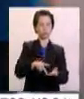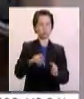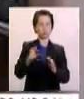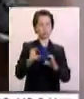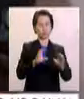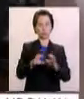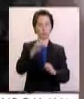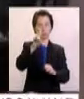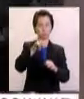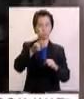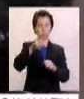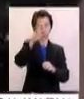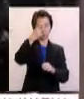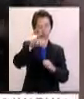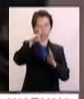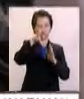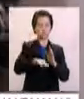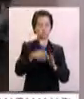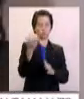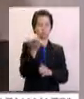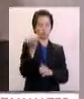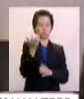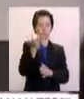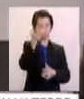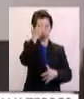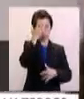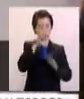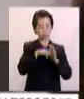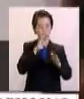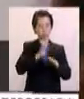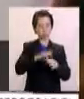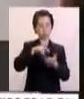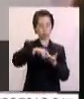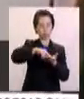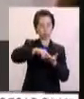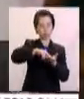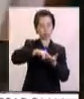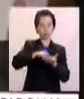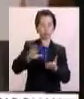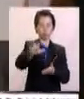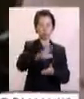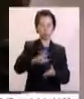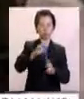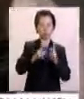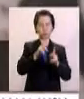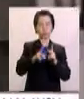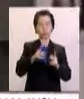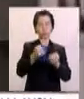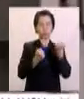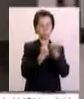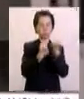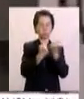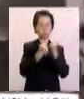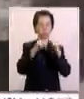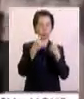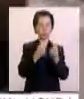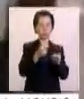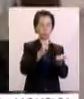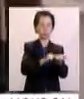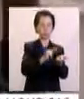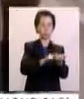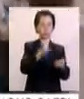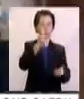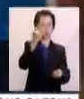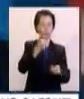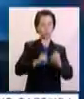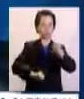goyang dua jari bagi mengurangkan kesakitan pesakit ketika menerima rawatan. Rata-rata netizen menyokong tindakan kumpulan jururawat itu kerana